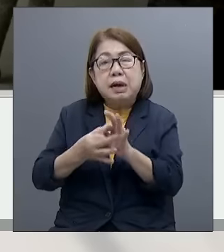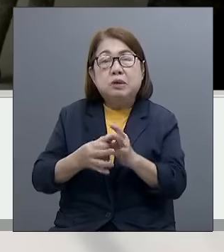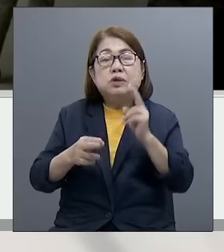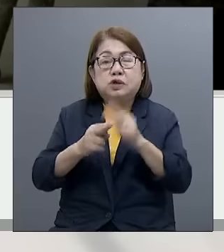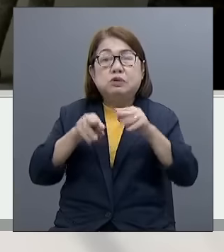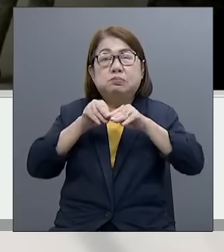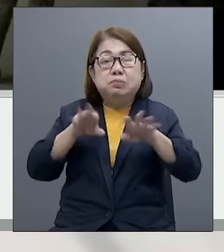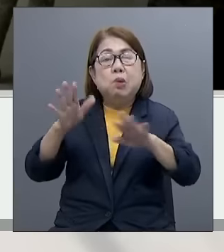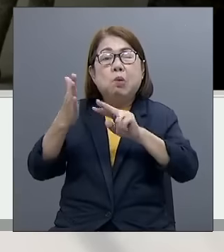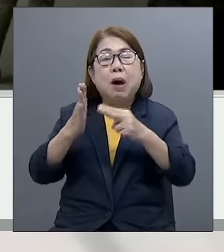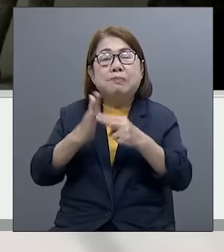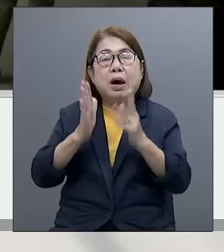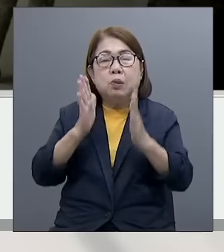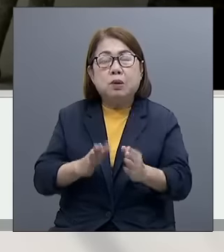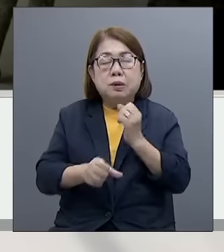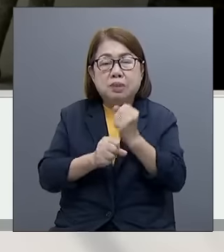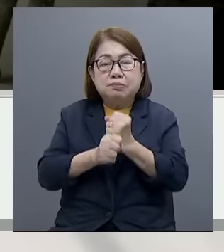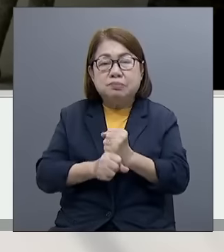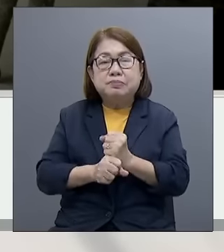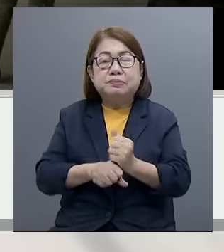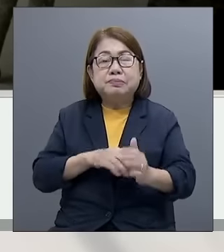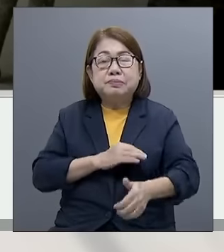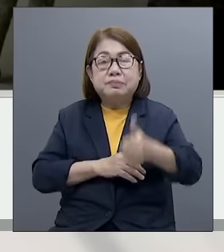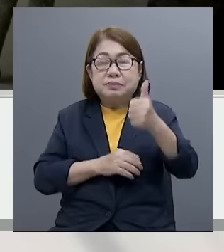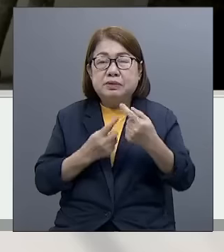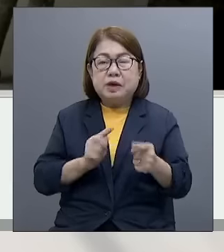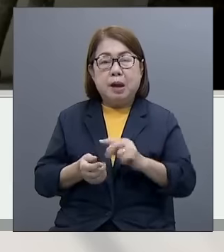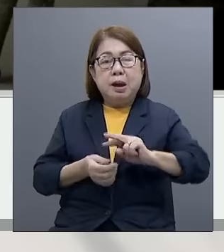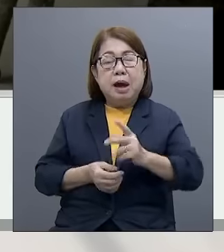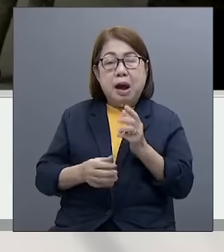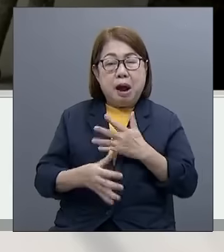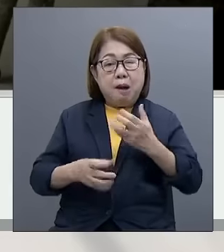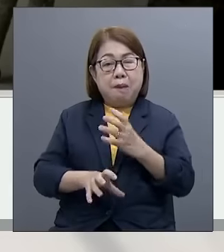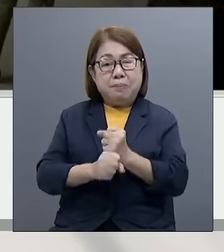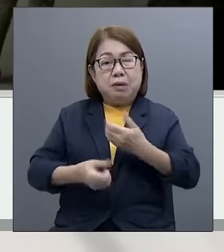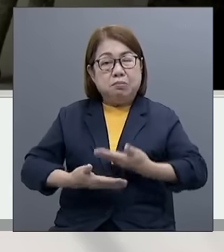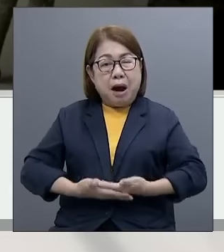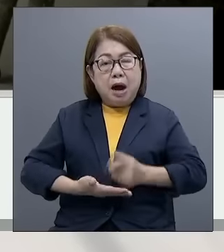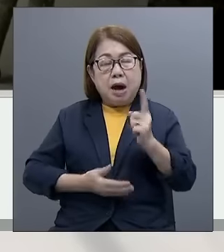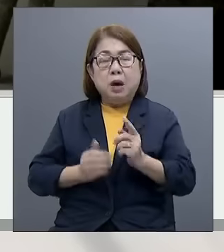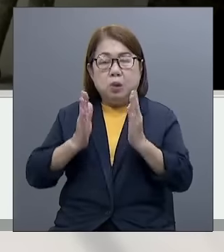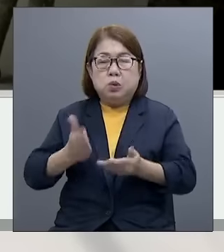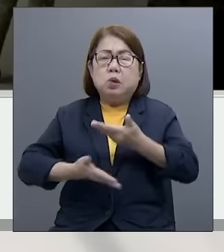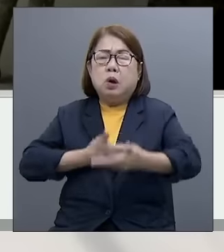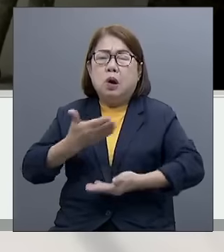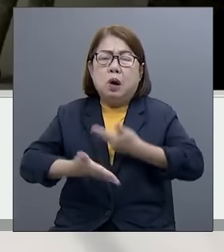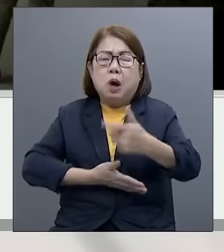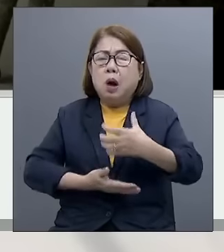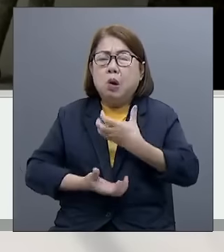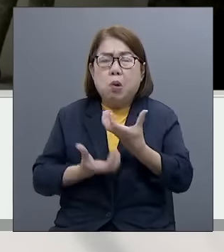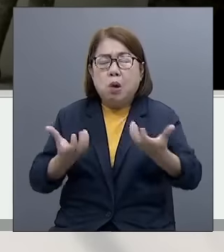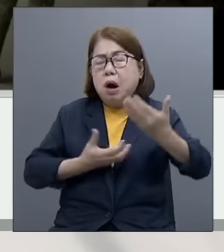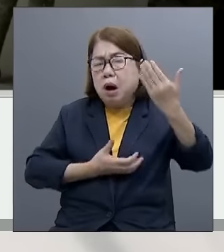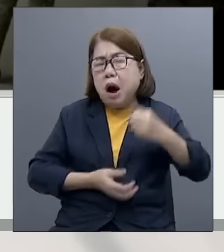แต่โกเด้นบอยสำหรับปติมากรรมชิ้นนี้มีความหมายค่ะเป็นฉายาที่วงการนักค้าวัตถุโบราณเขาเรียกขาน